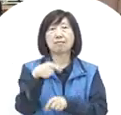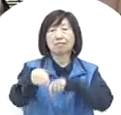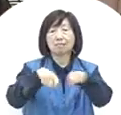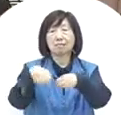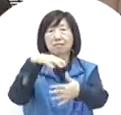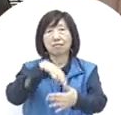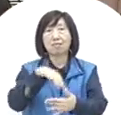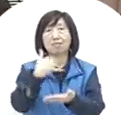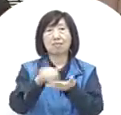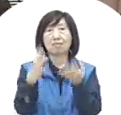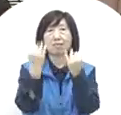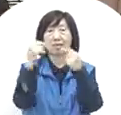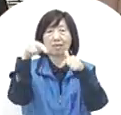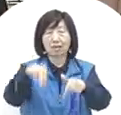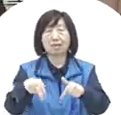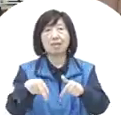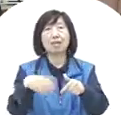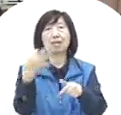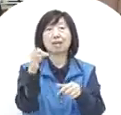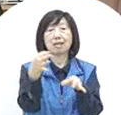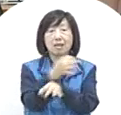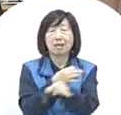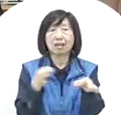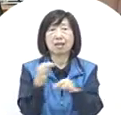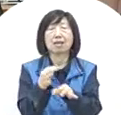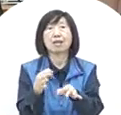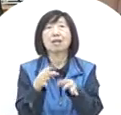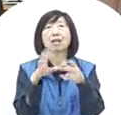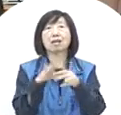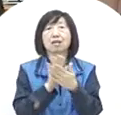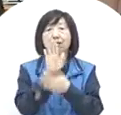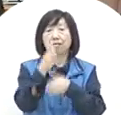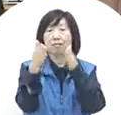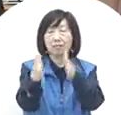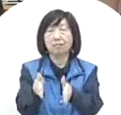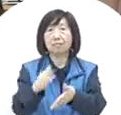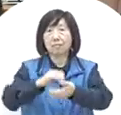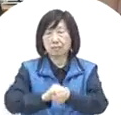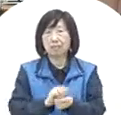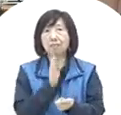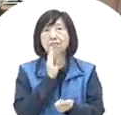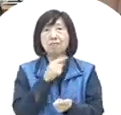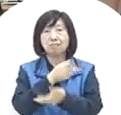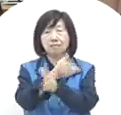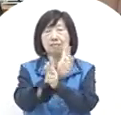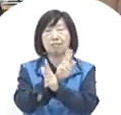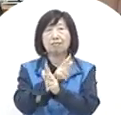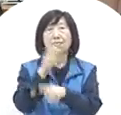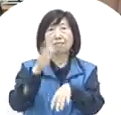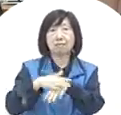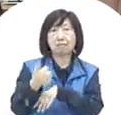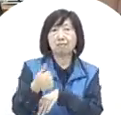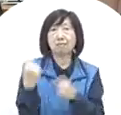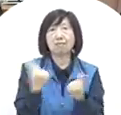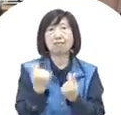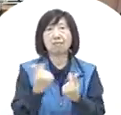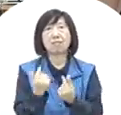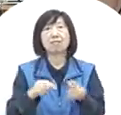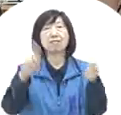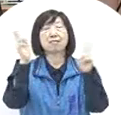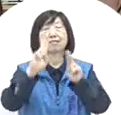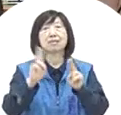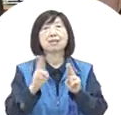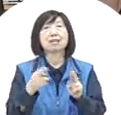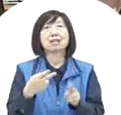属于数位跟金融，所以未来的整个产业发展定位会用板桥的优势，包括它的电力电信以